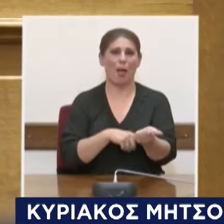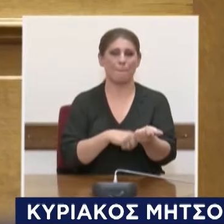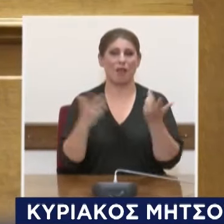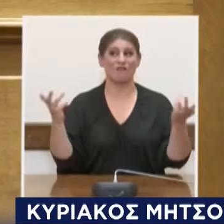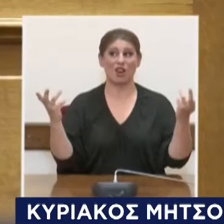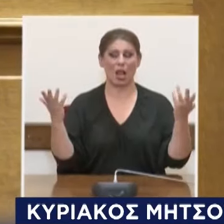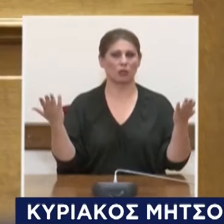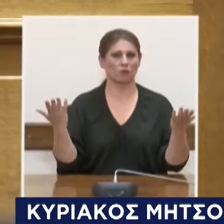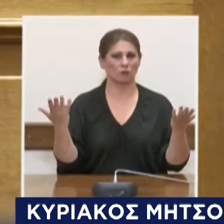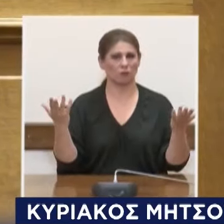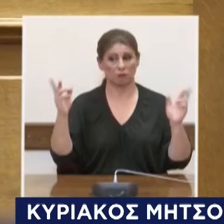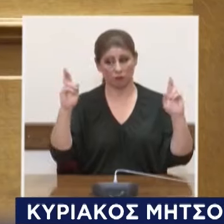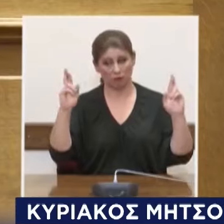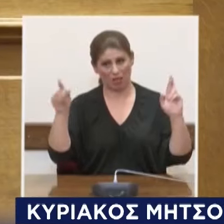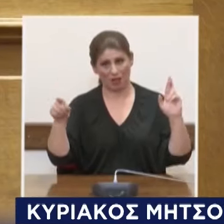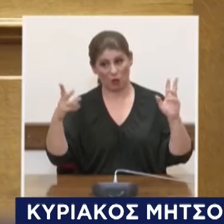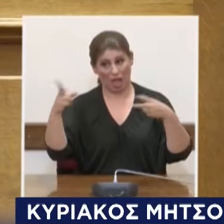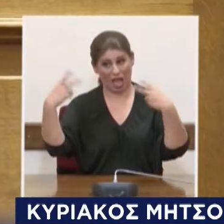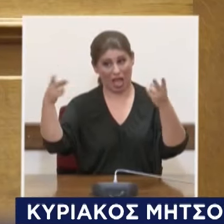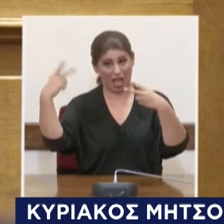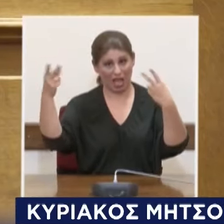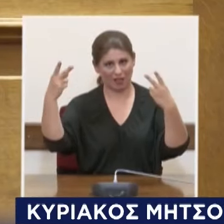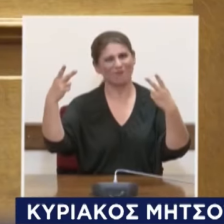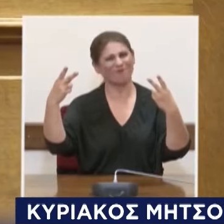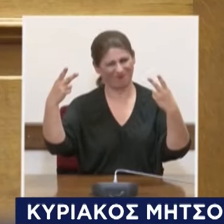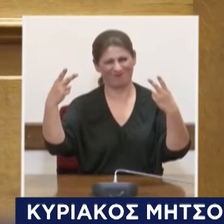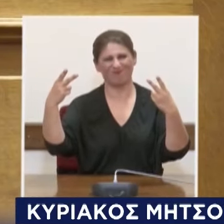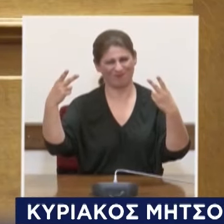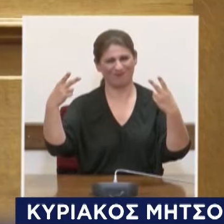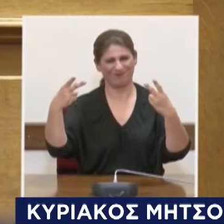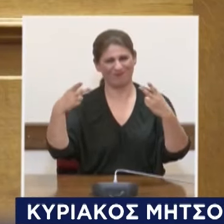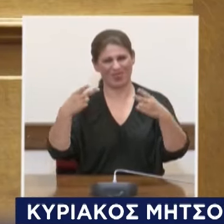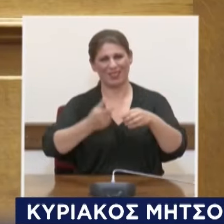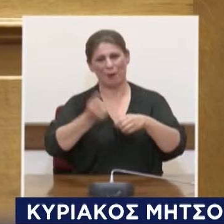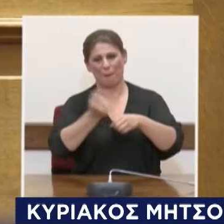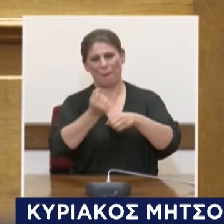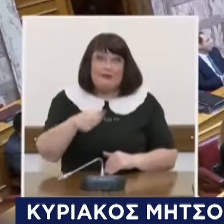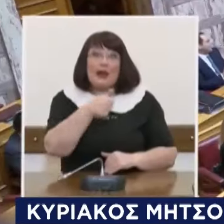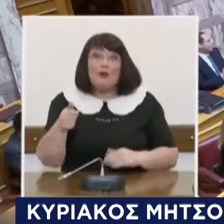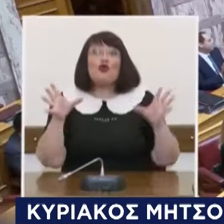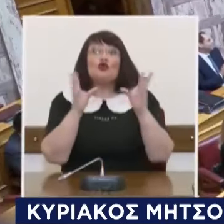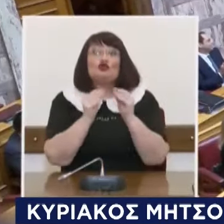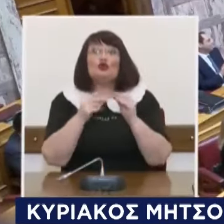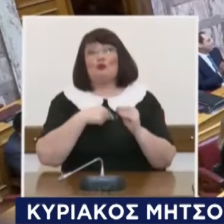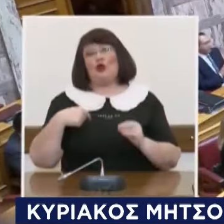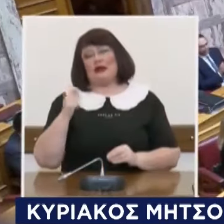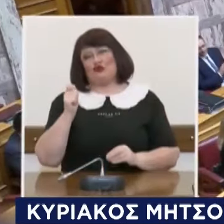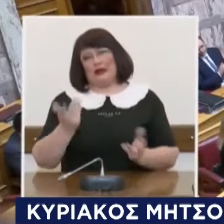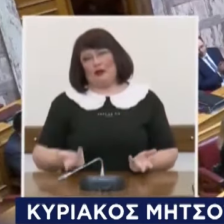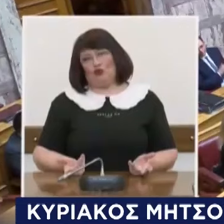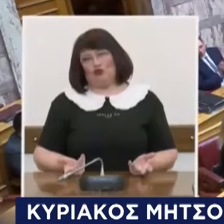φοβάμαι ότι ο αέρας αυτός είναι μάλλον κοπανιστός τον οποίο φέρνει μέχρι σήμερα. Ας και μιλήσαμε